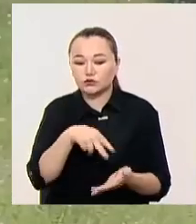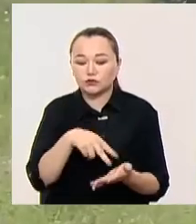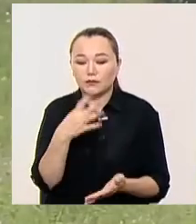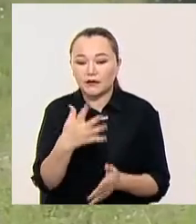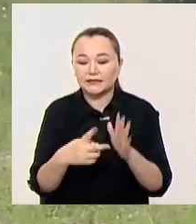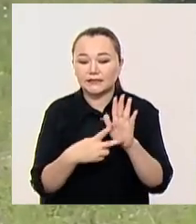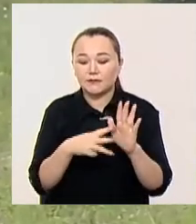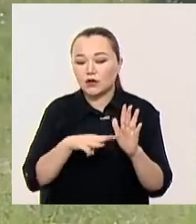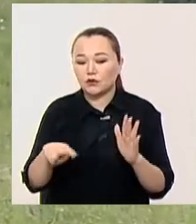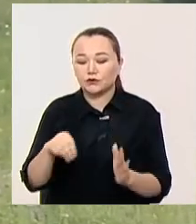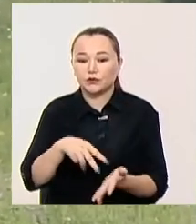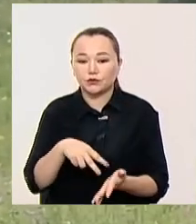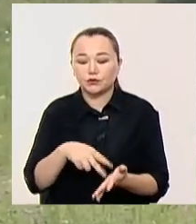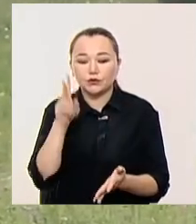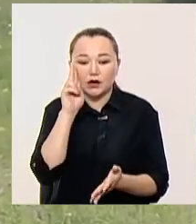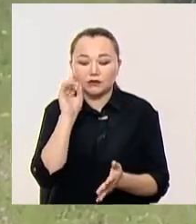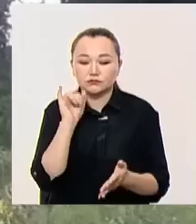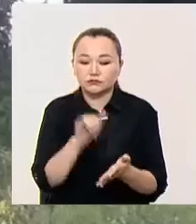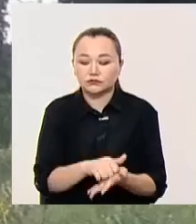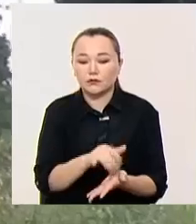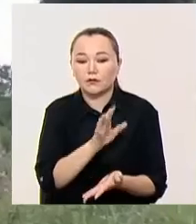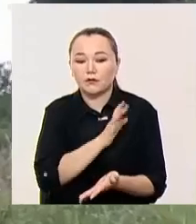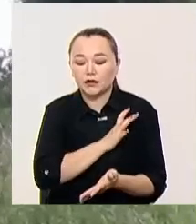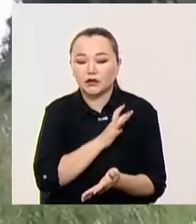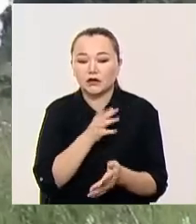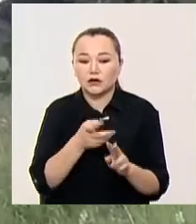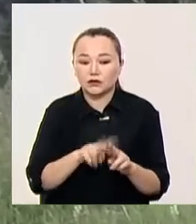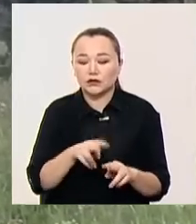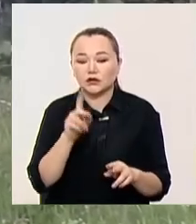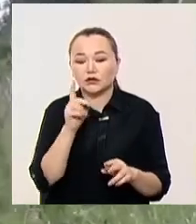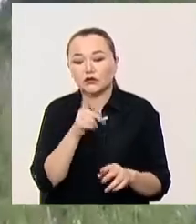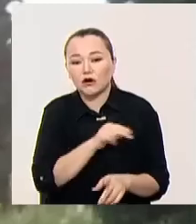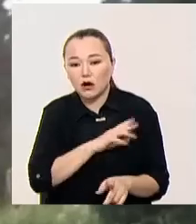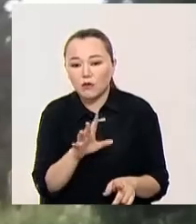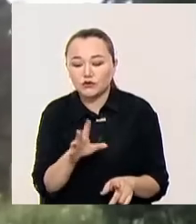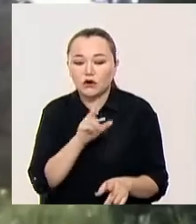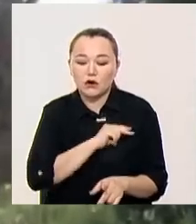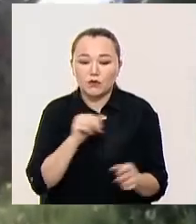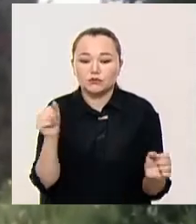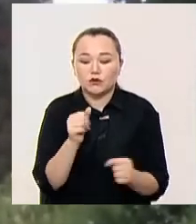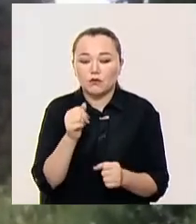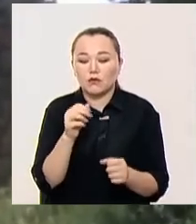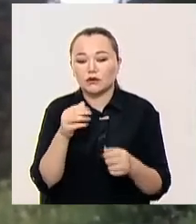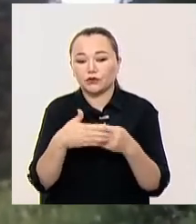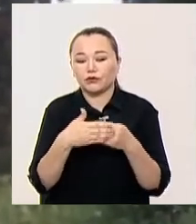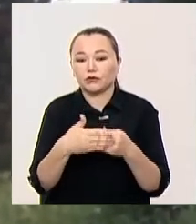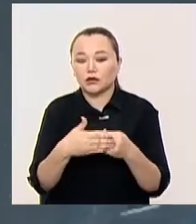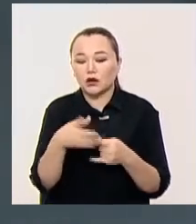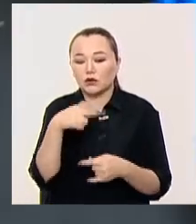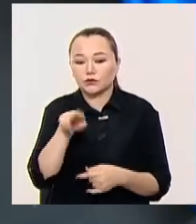5-7 миллион теңге туратын дарытканалар орнотулган. Онун өзүндө бирде стейт, бирде аяздан эсиги катып